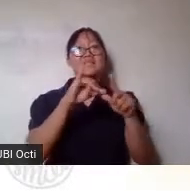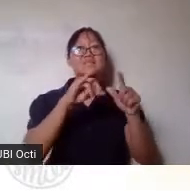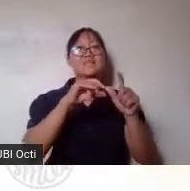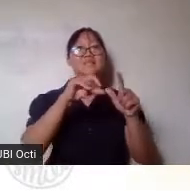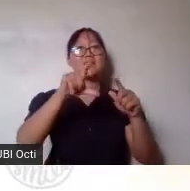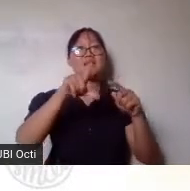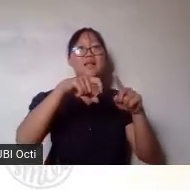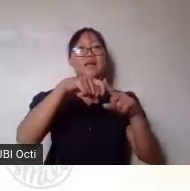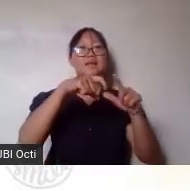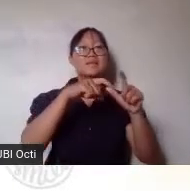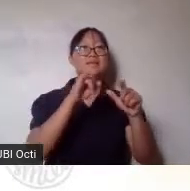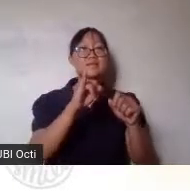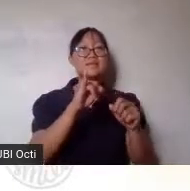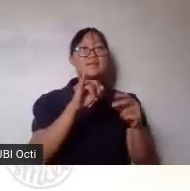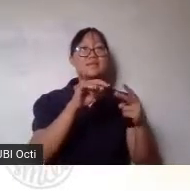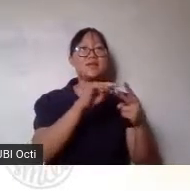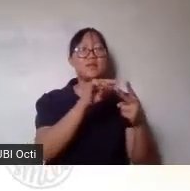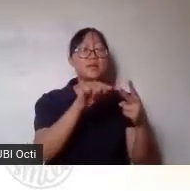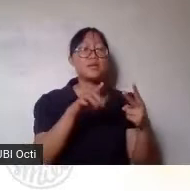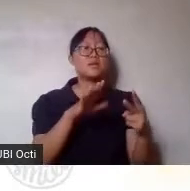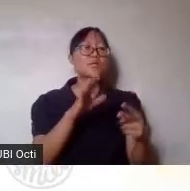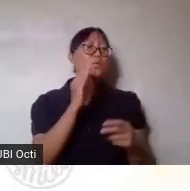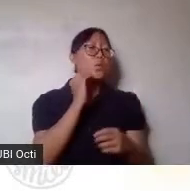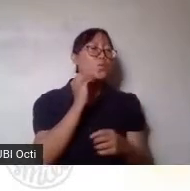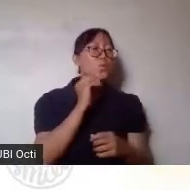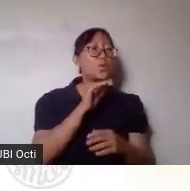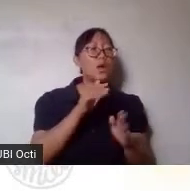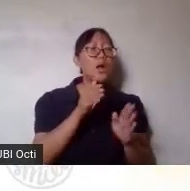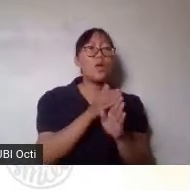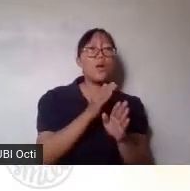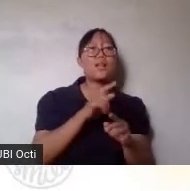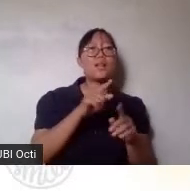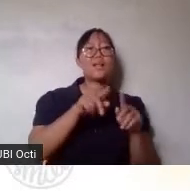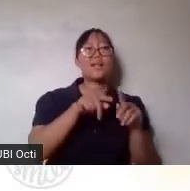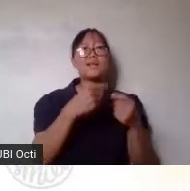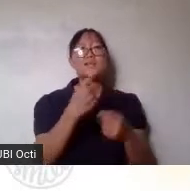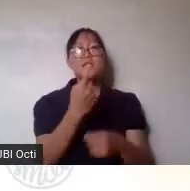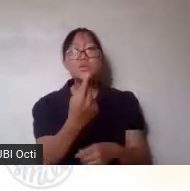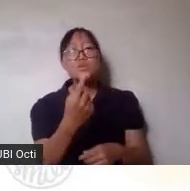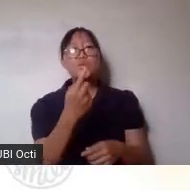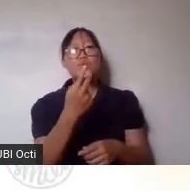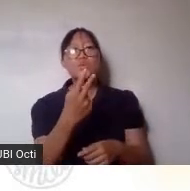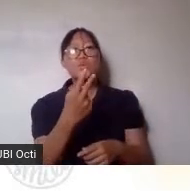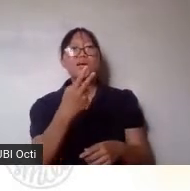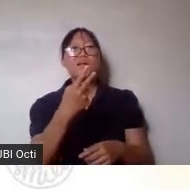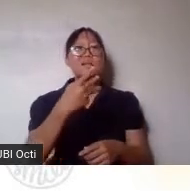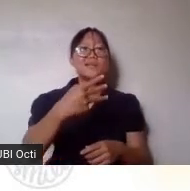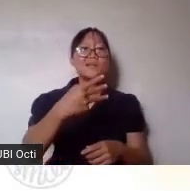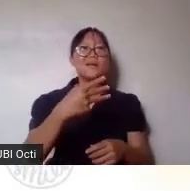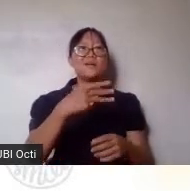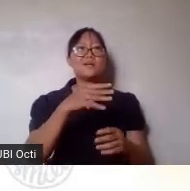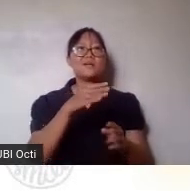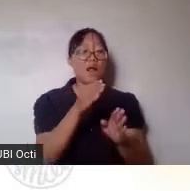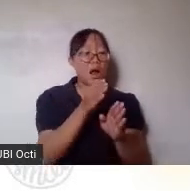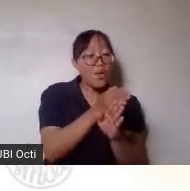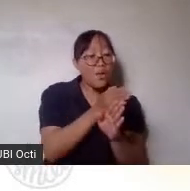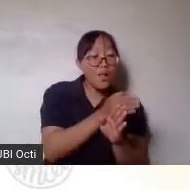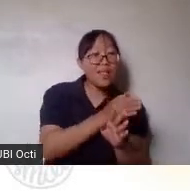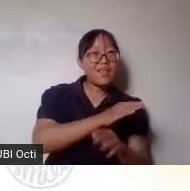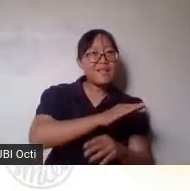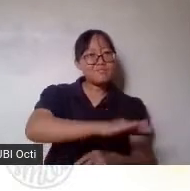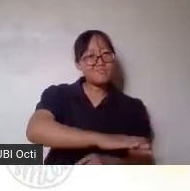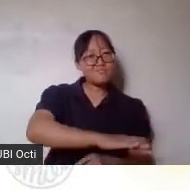awal, di kelas 1, kelas 2, kelas 3, seringkali kalau kemudian ditemukan pada usia yang sudah lebih